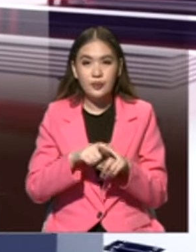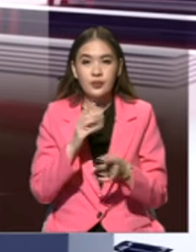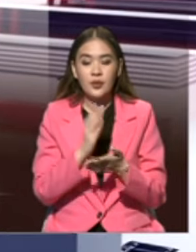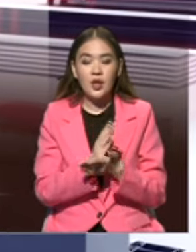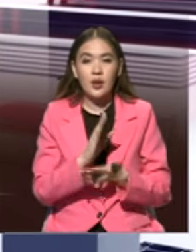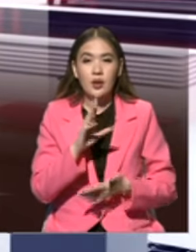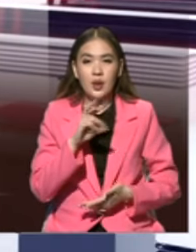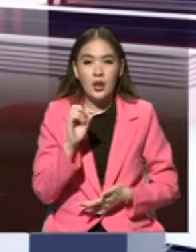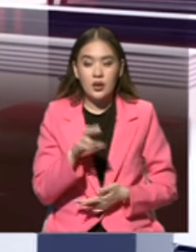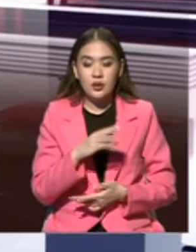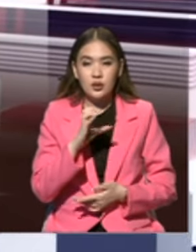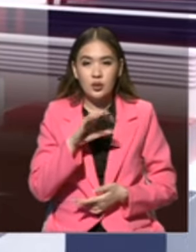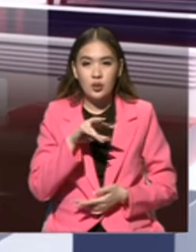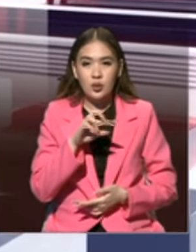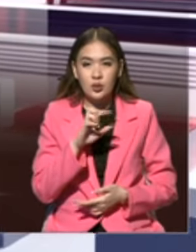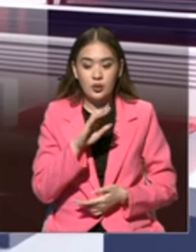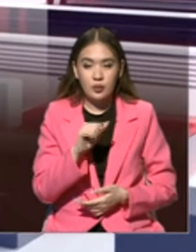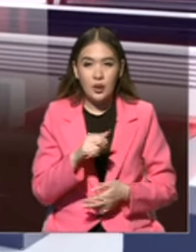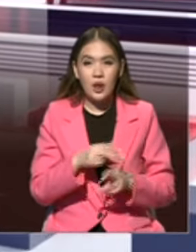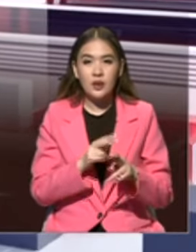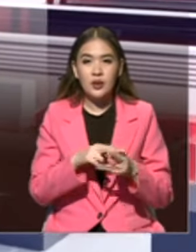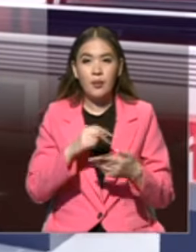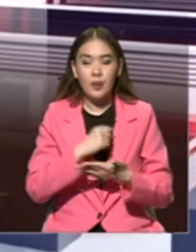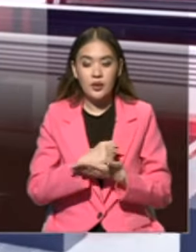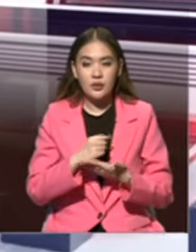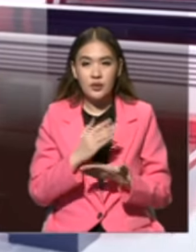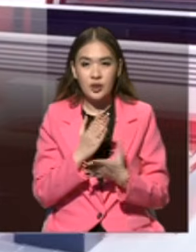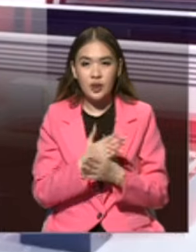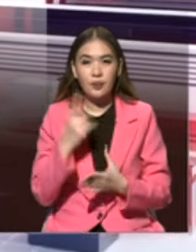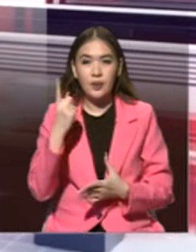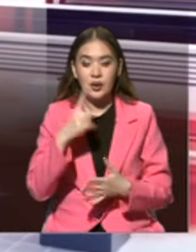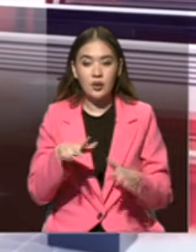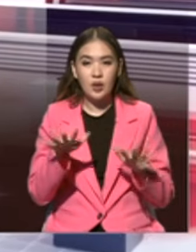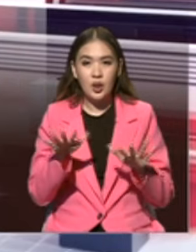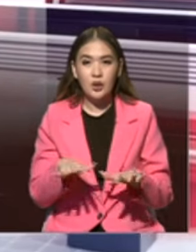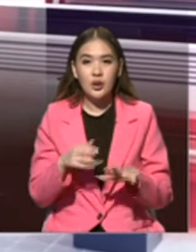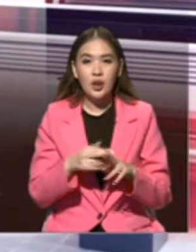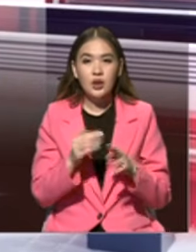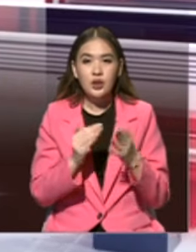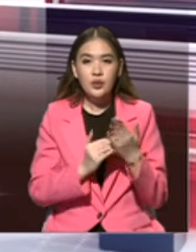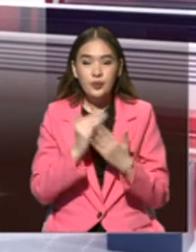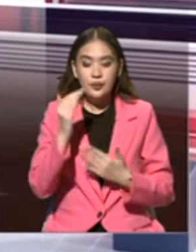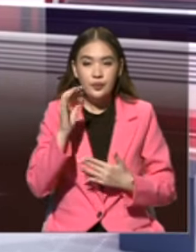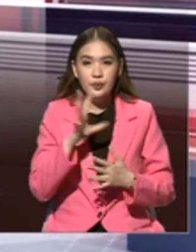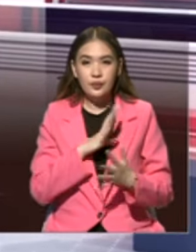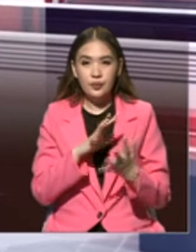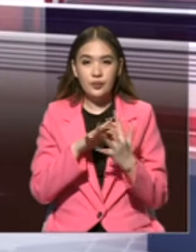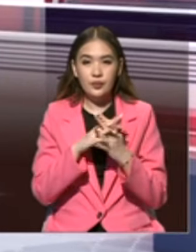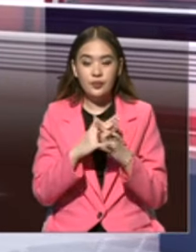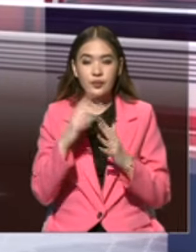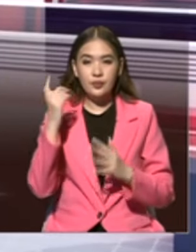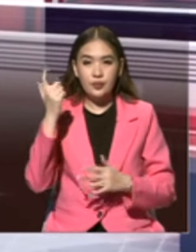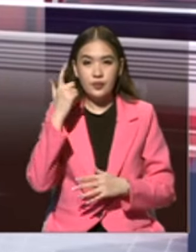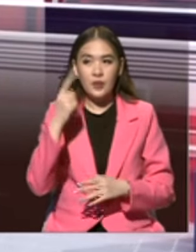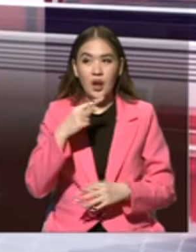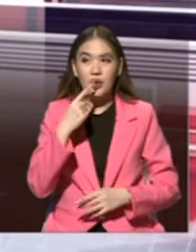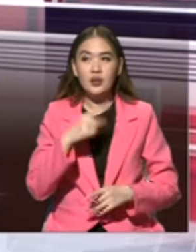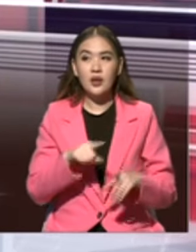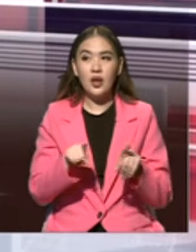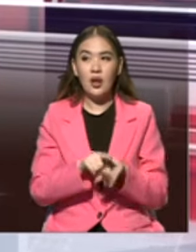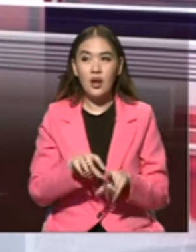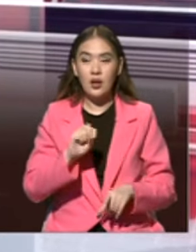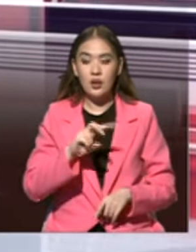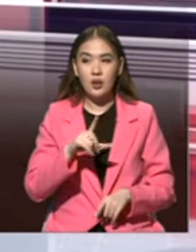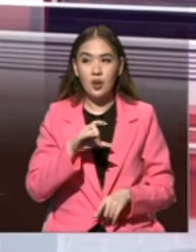ветслужбалармен подтверждениесі бар. Соларға біз бірінші очередьте жасап отырмыз. Енді жаңағы жоғарыда ауыл шаруашылық министрлігінің өкілі айтып кеткендей алгоритм